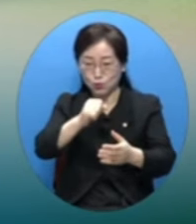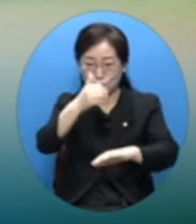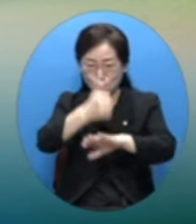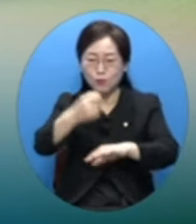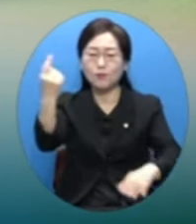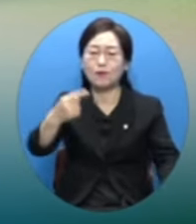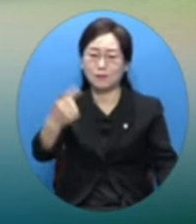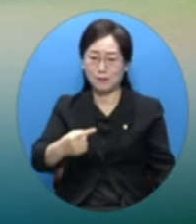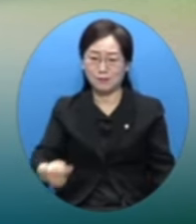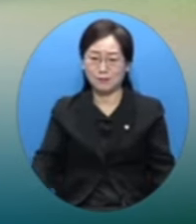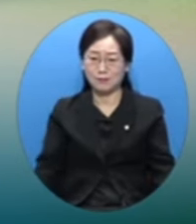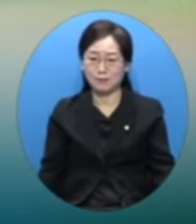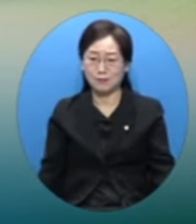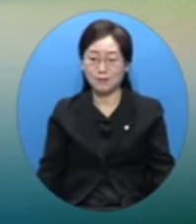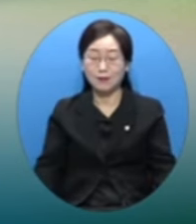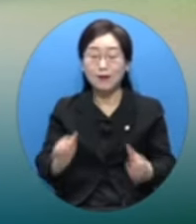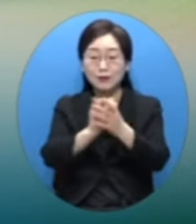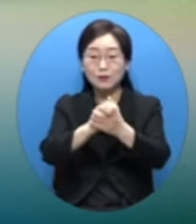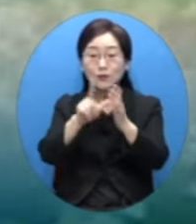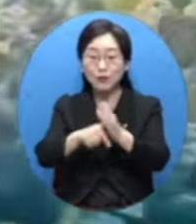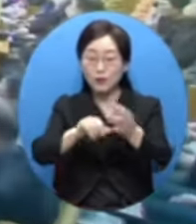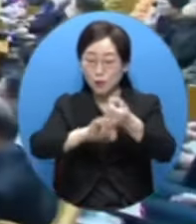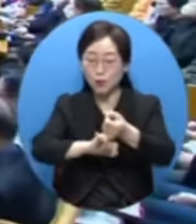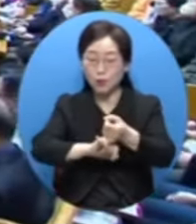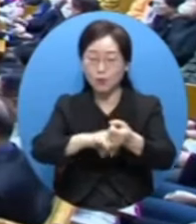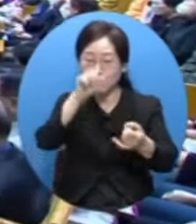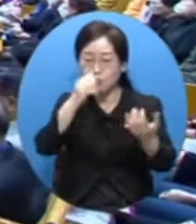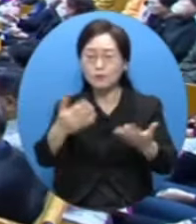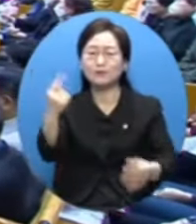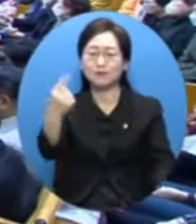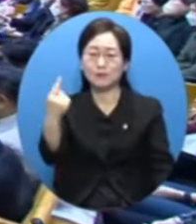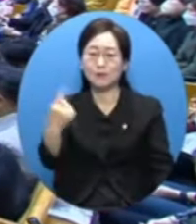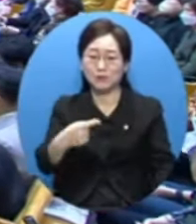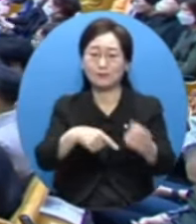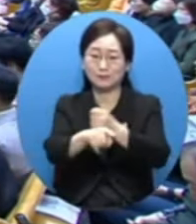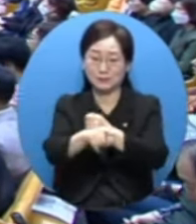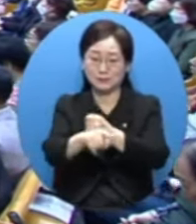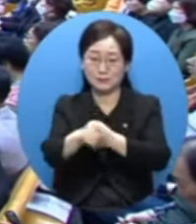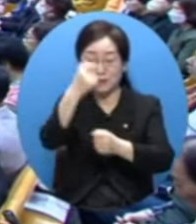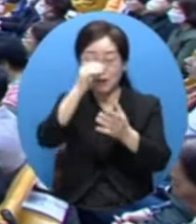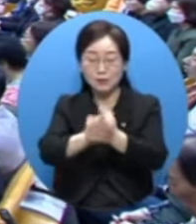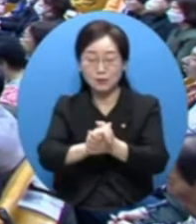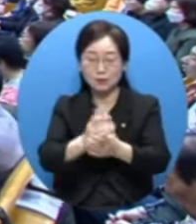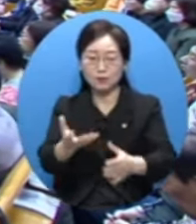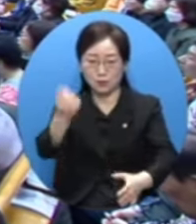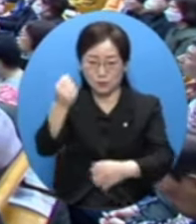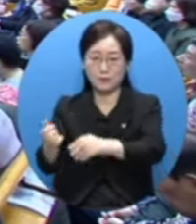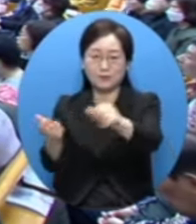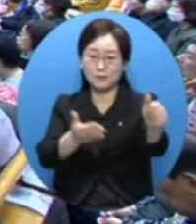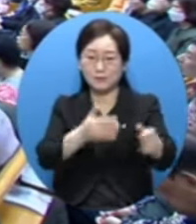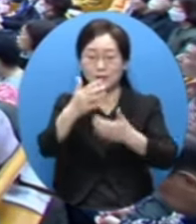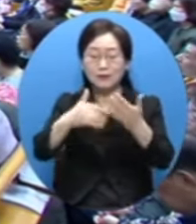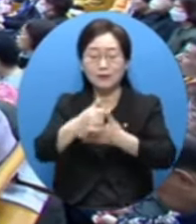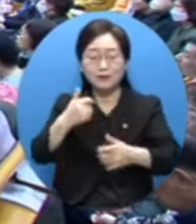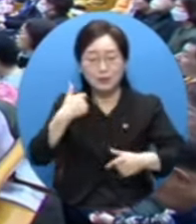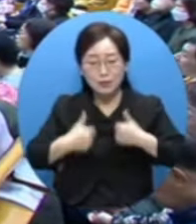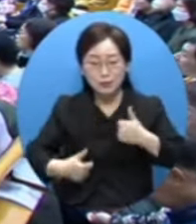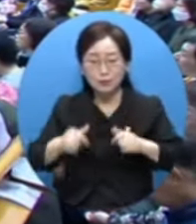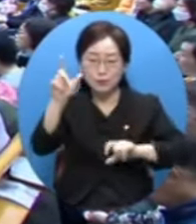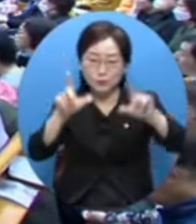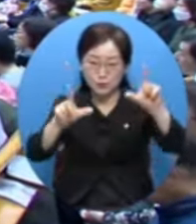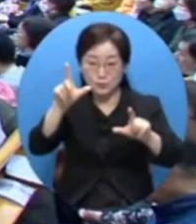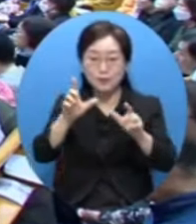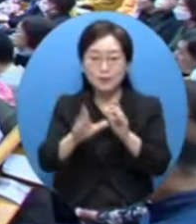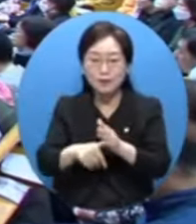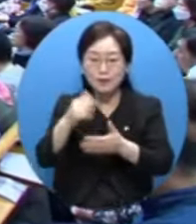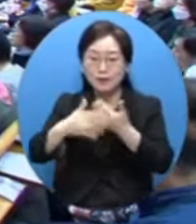주신다. 기도할 때 반드시 좋은 일이 일어나게 되는 것입니다. 기도의 사람들이 되기를 바랍니다. 하나님이 기뻐하시는 기도의 사람일 때 하나님의